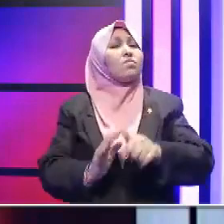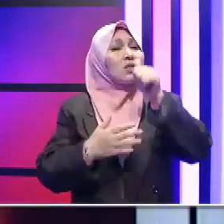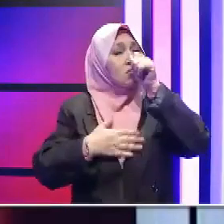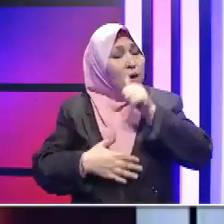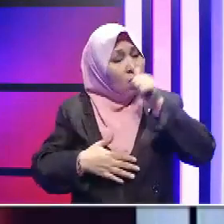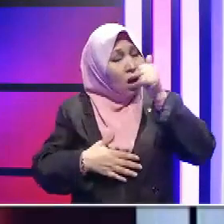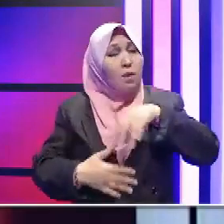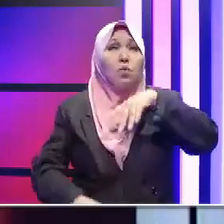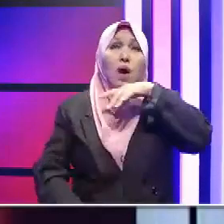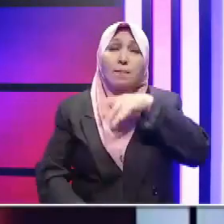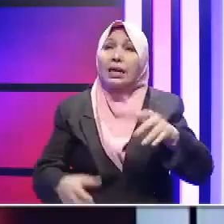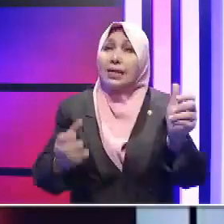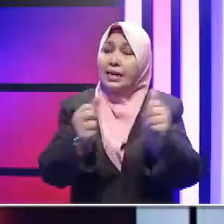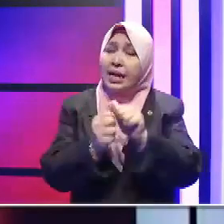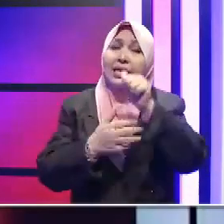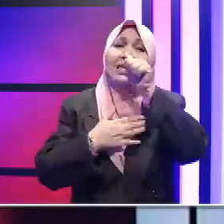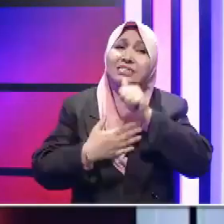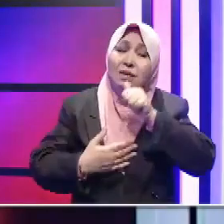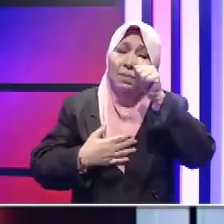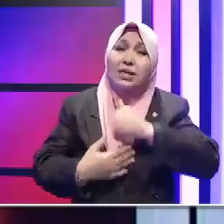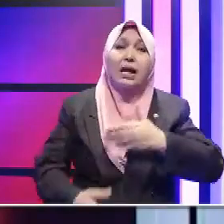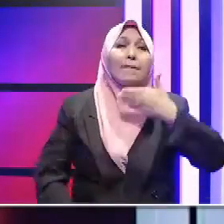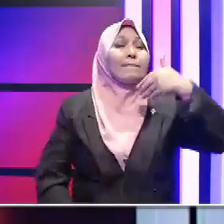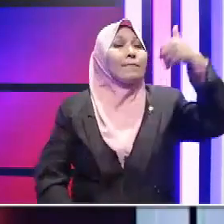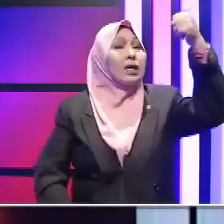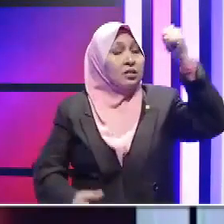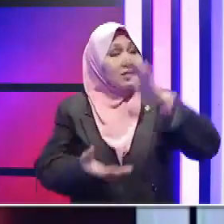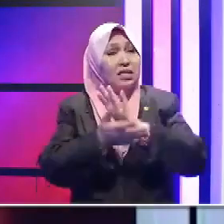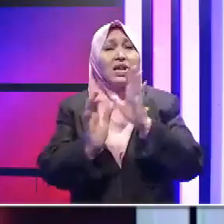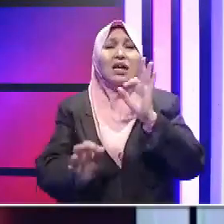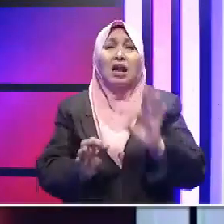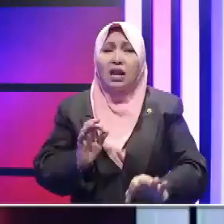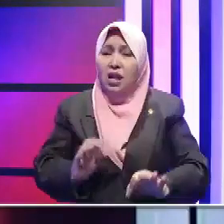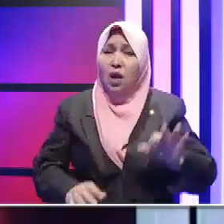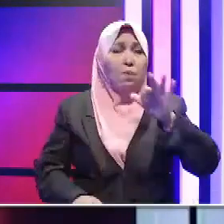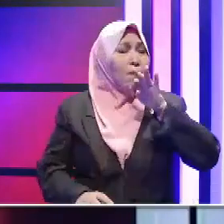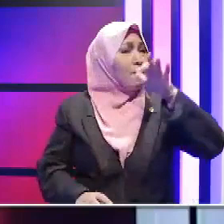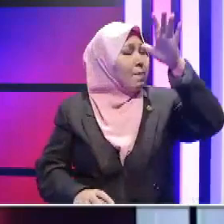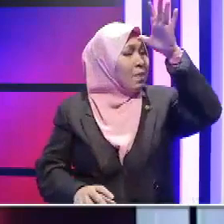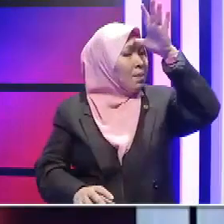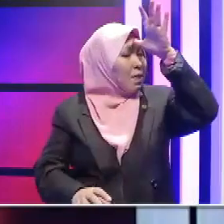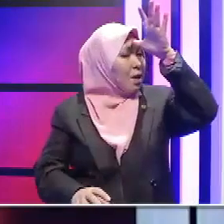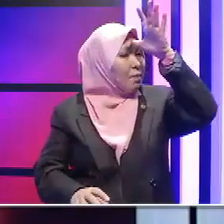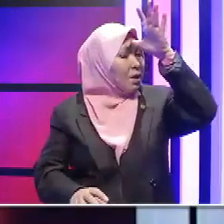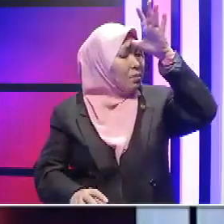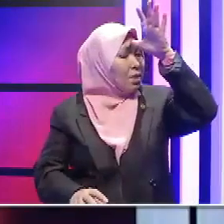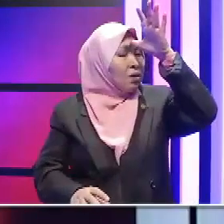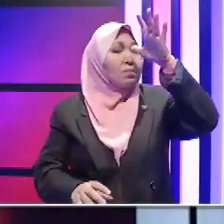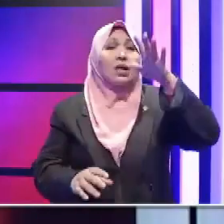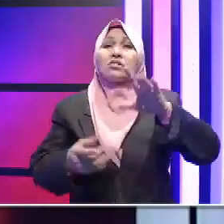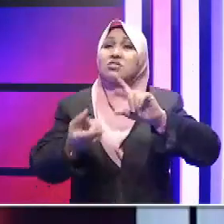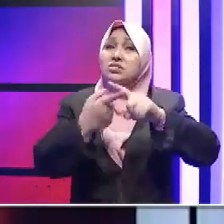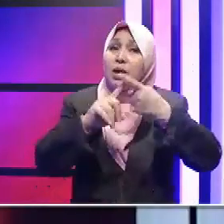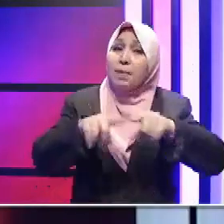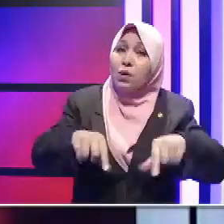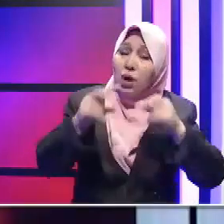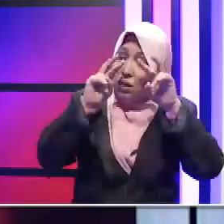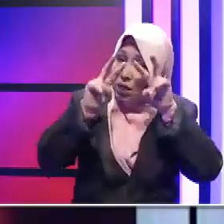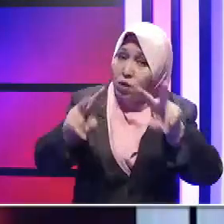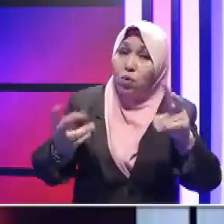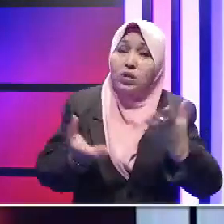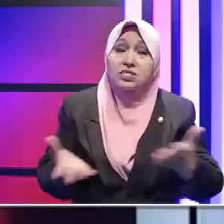wahai Muhammad dengan kesabaran yang baik Jadi kalau sekiranya ibu ayah tuan-tuan para sahabat Alquran perhatikan disini